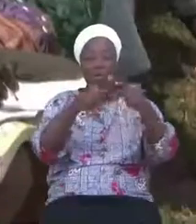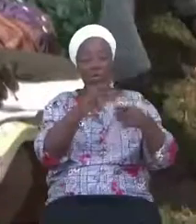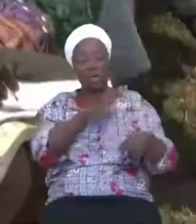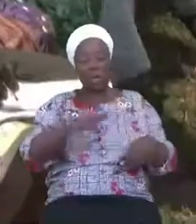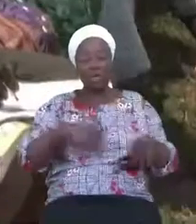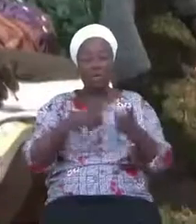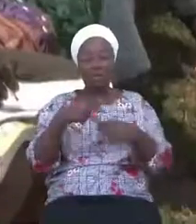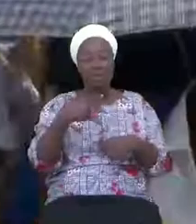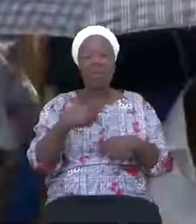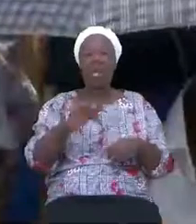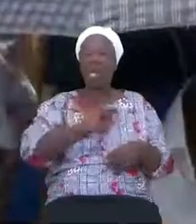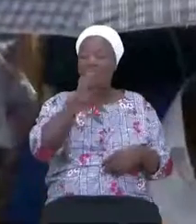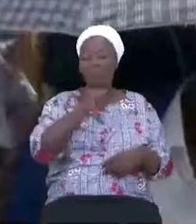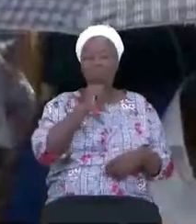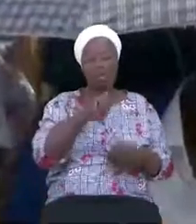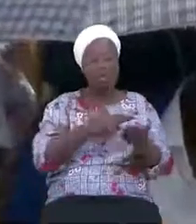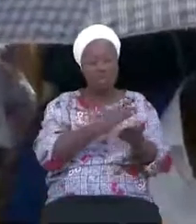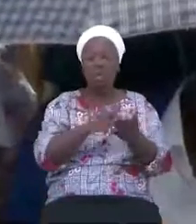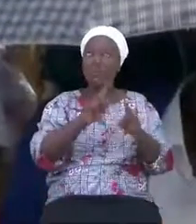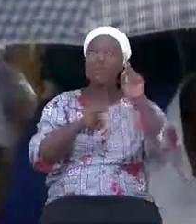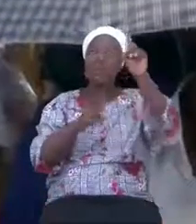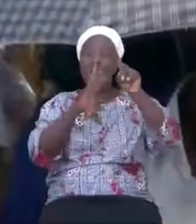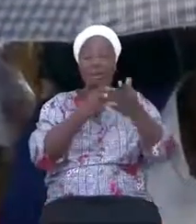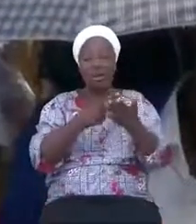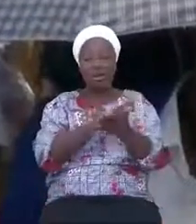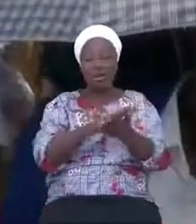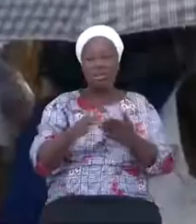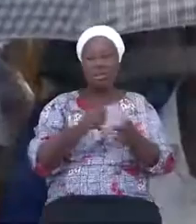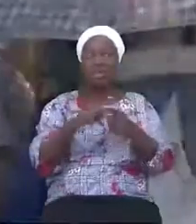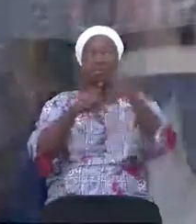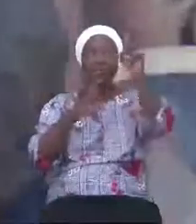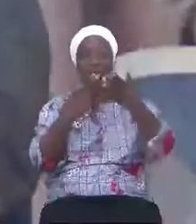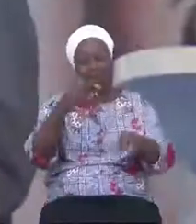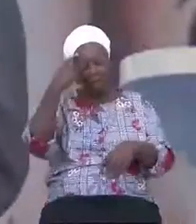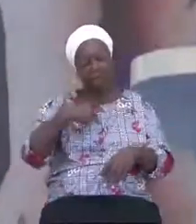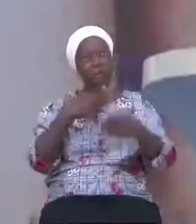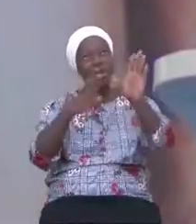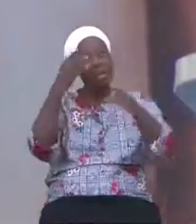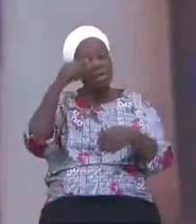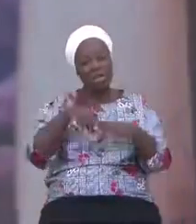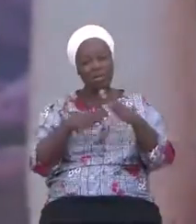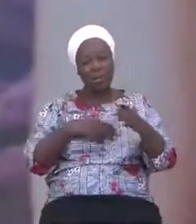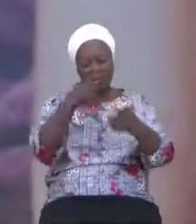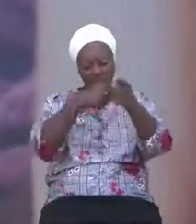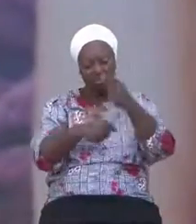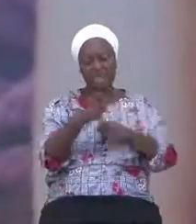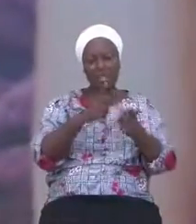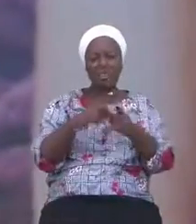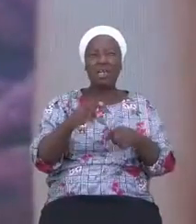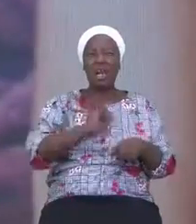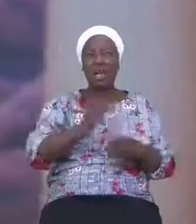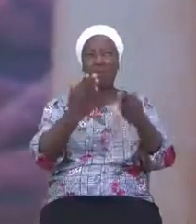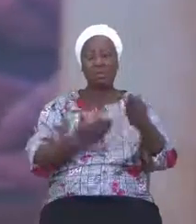dis, je suis injuste, mais toi tu es juste. Et tu es mort pour moi. Tu es mort à ma place. Je veux la